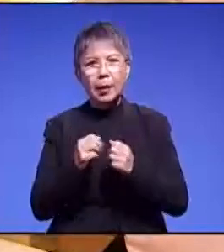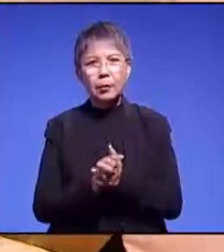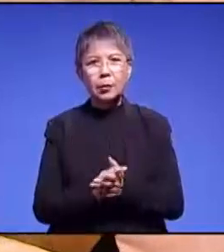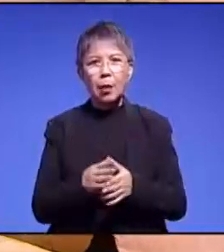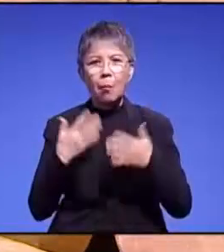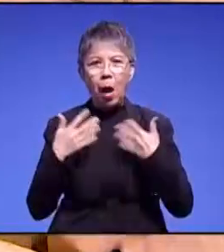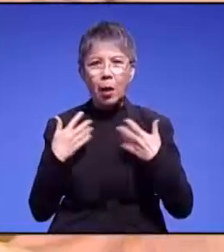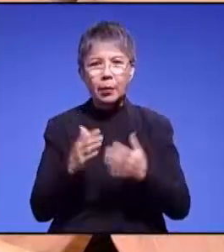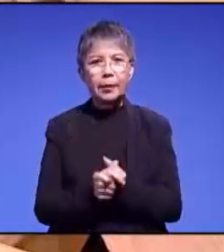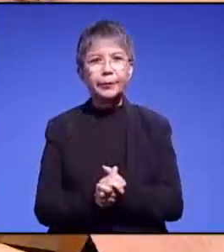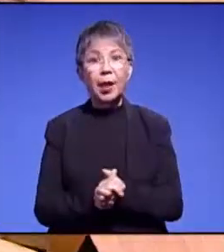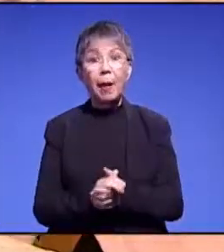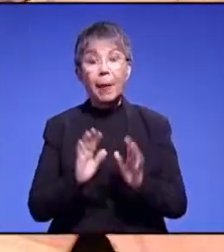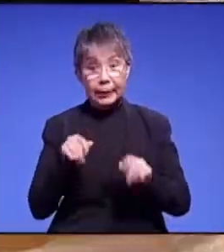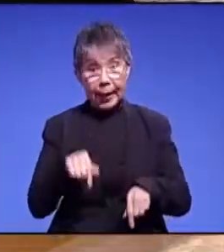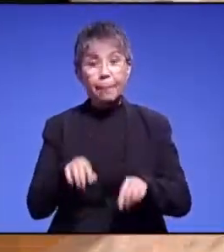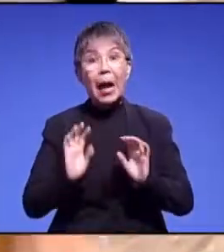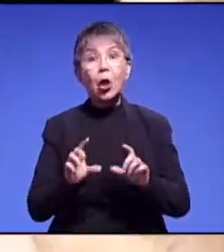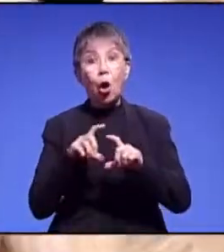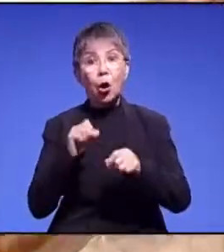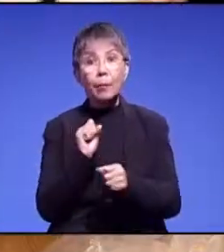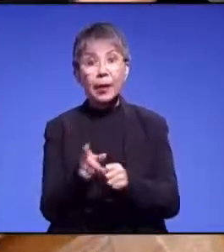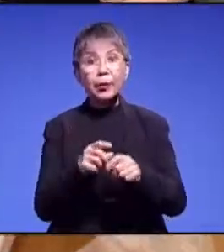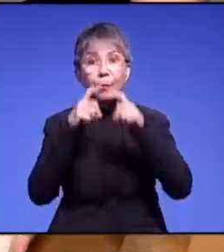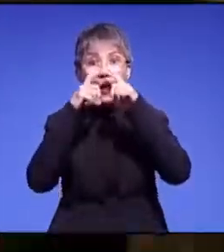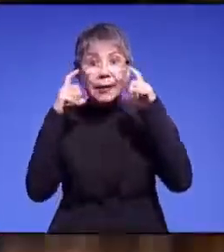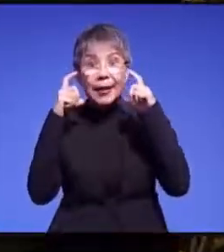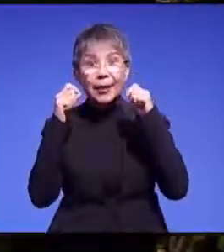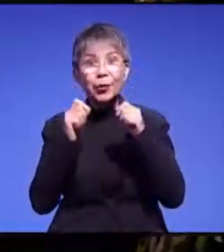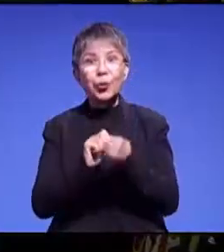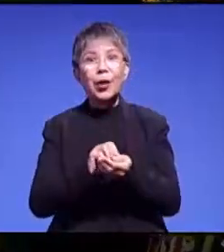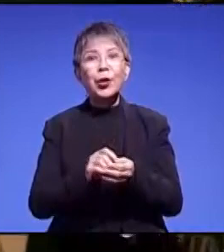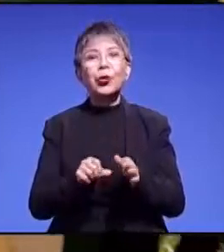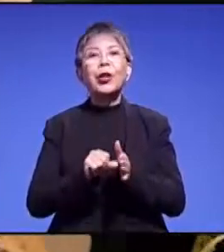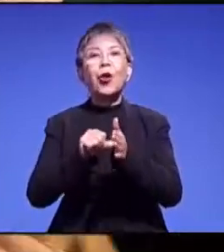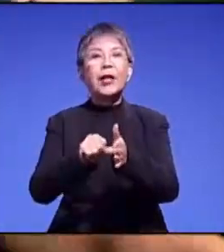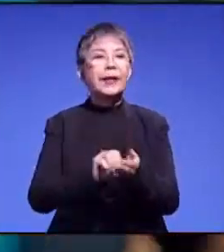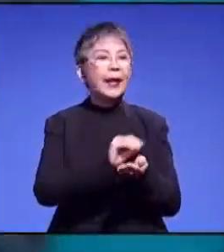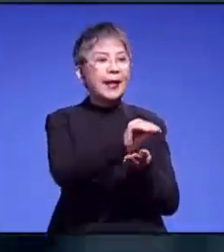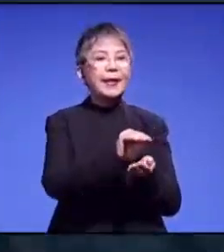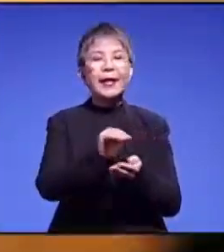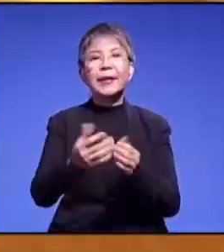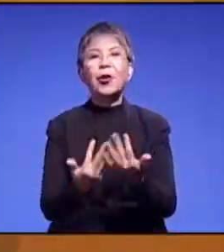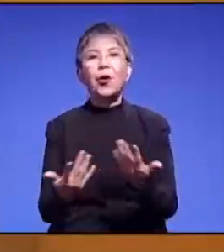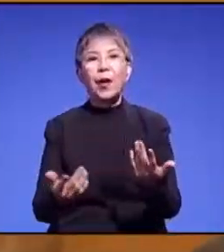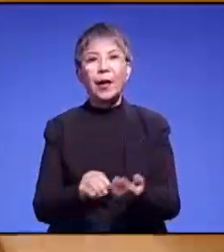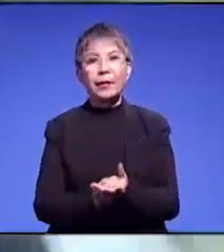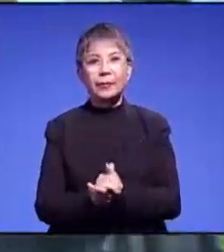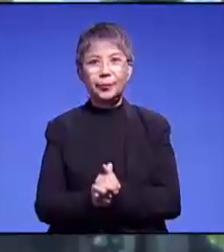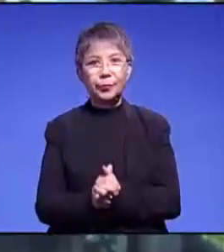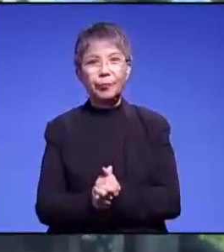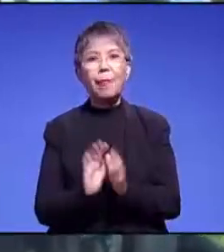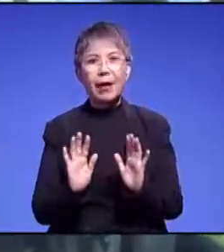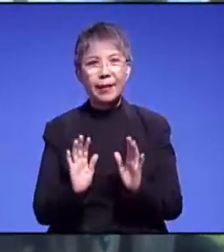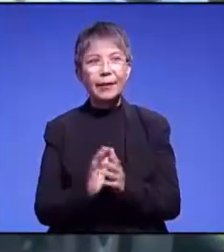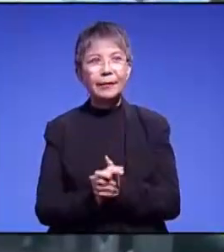Belakangan cukup banyak pihak yang membeli masker, bukan untuk dirinya sendiri, namun untuk didonasikan pada masyarakat.